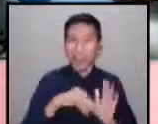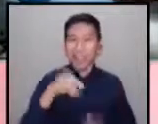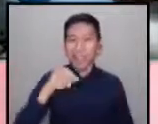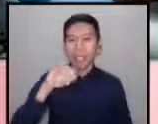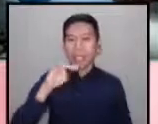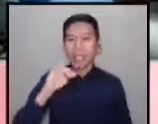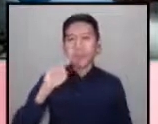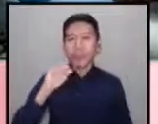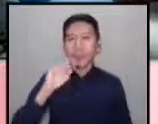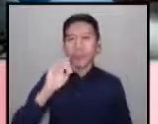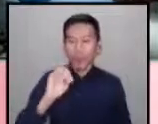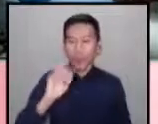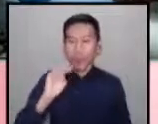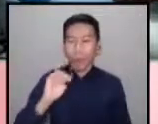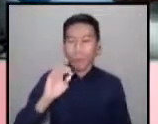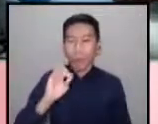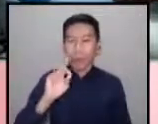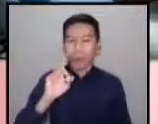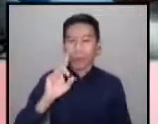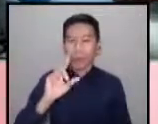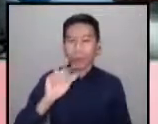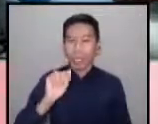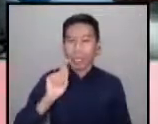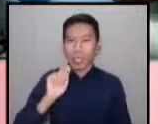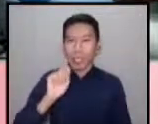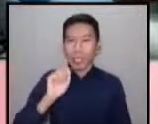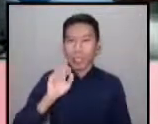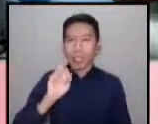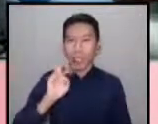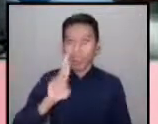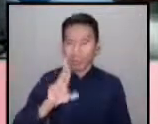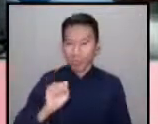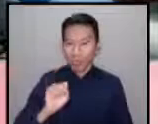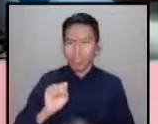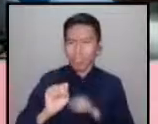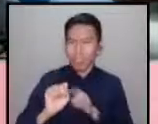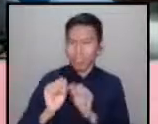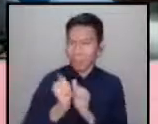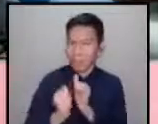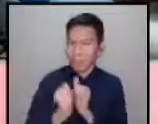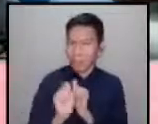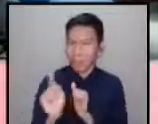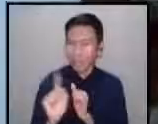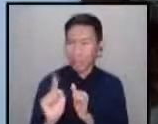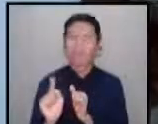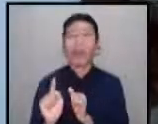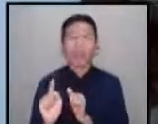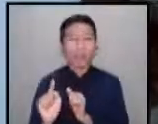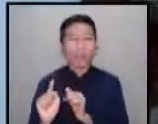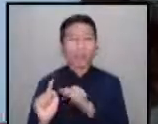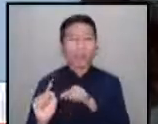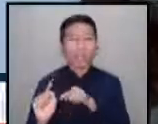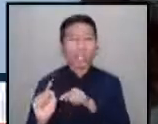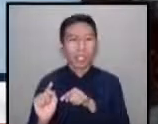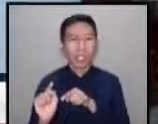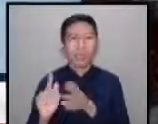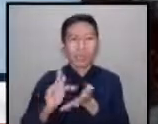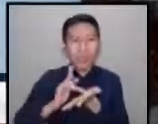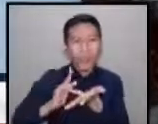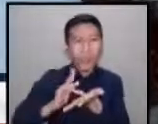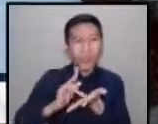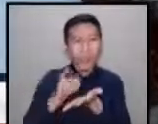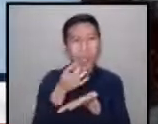Immunomodulators. Ano ba ang immunomodulators, no, Aljoy? Ito po ay mga uring na mga gamot kung